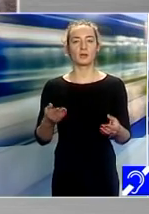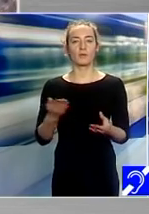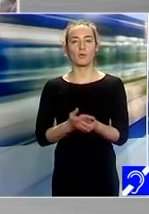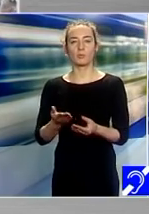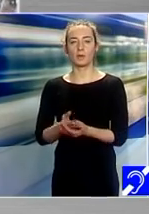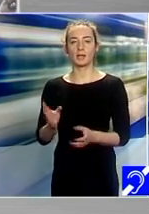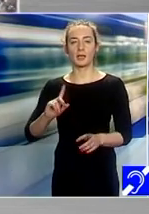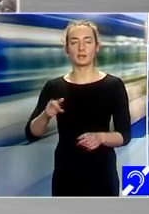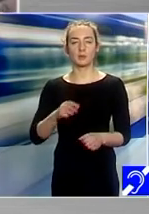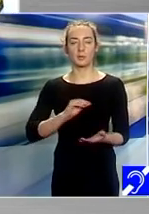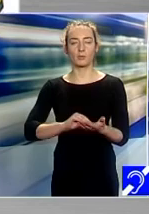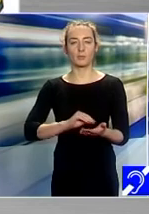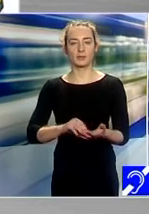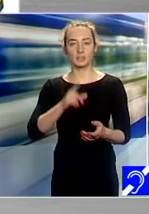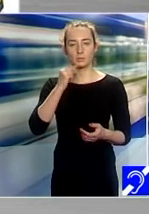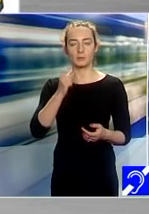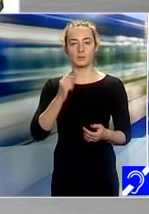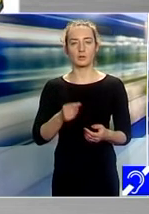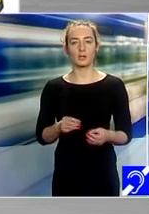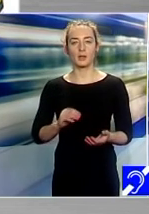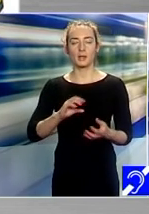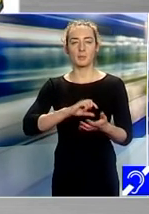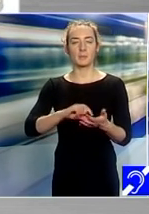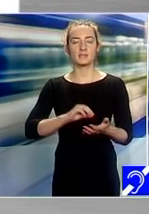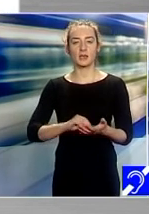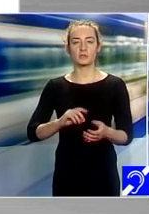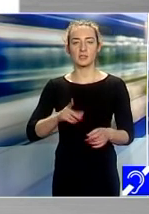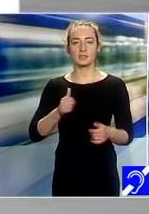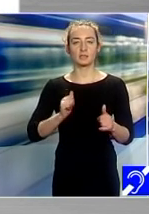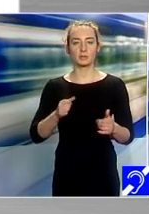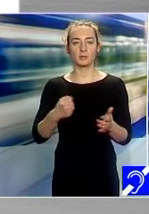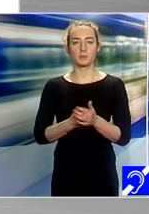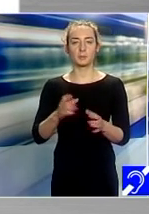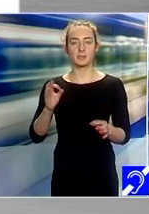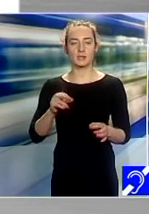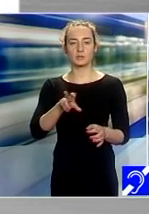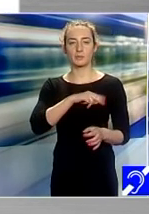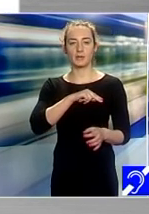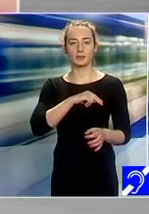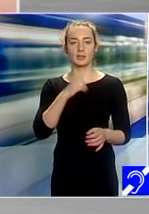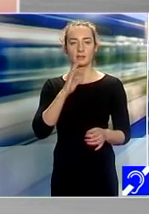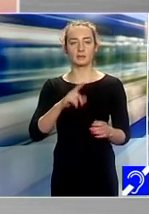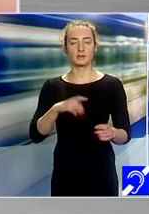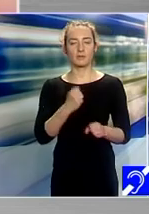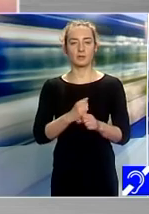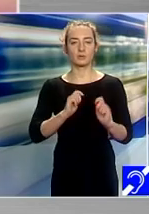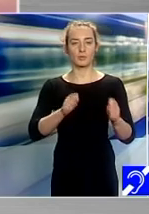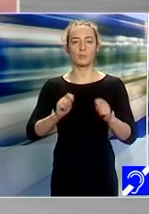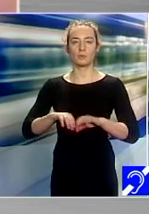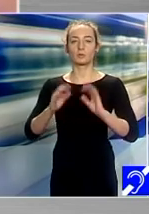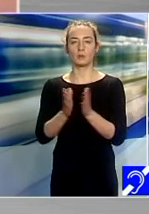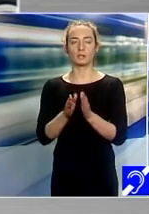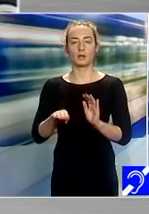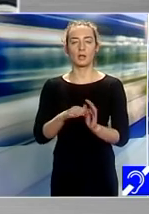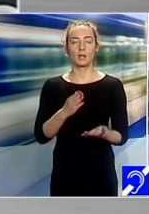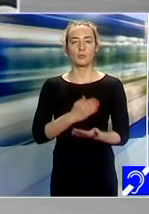cer a fi completate oamenilor. Mesajele românilor sunt așteptate până pe 10 martie, atunci când va fi făcut un raport despre toate problemele din sistem.